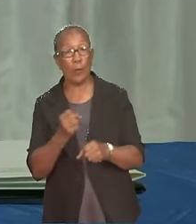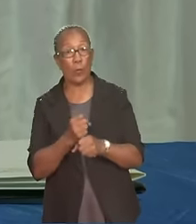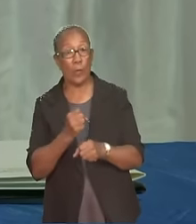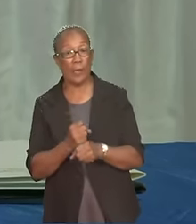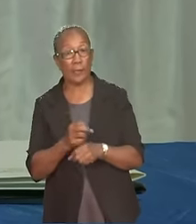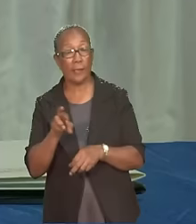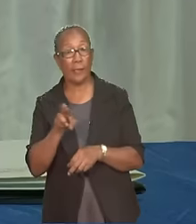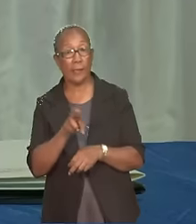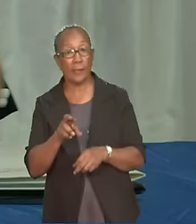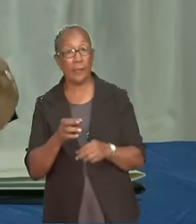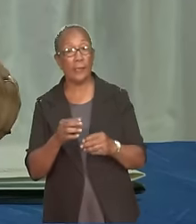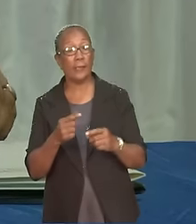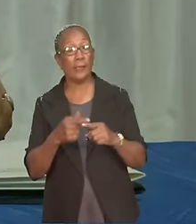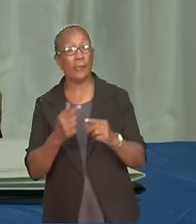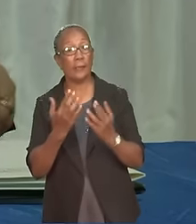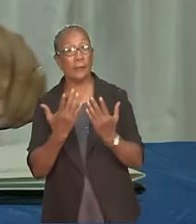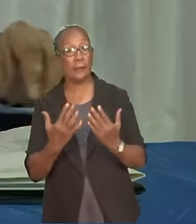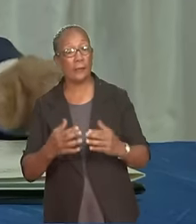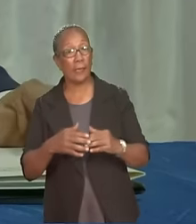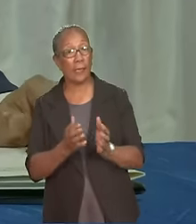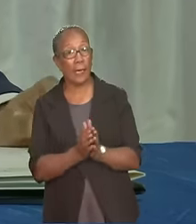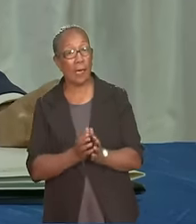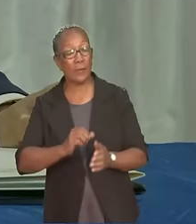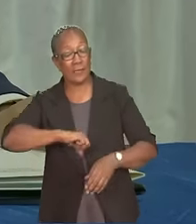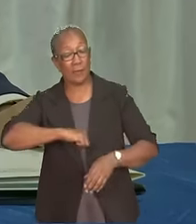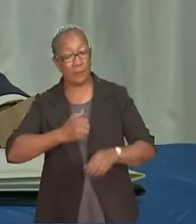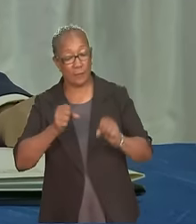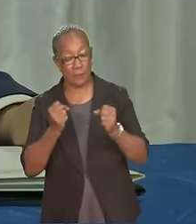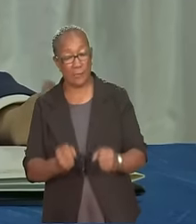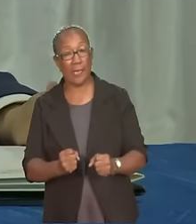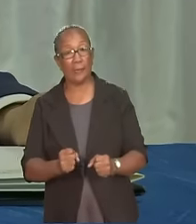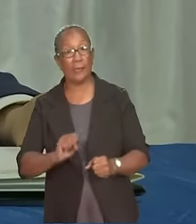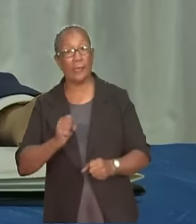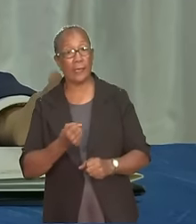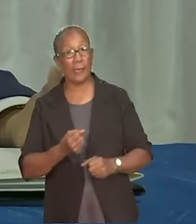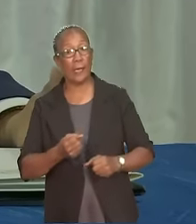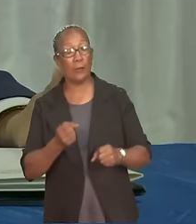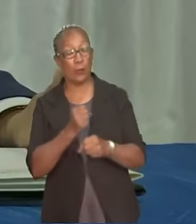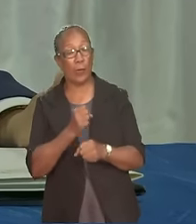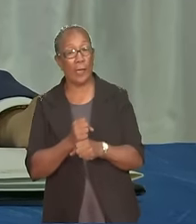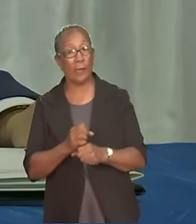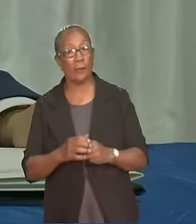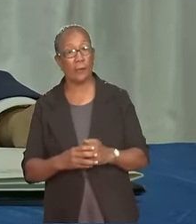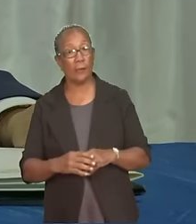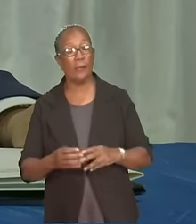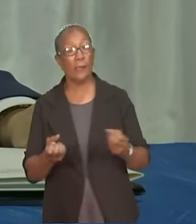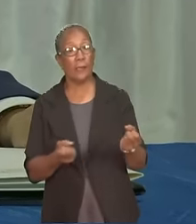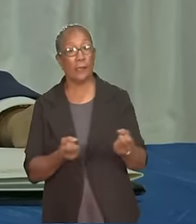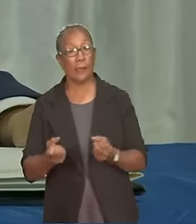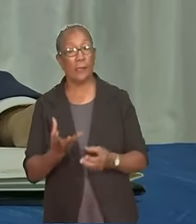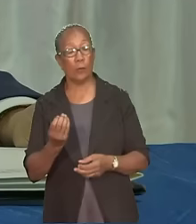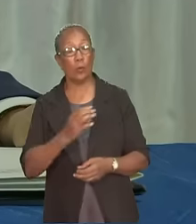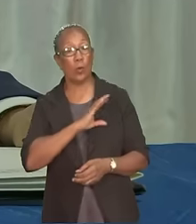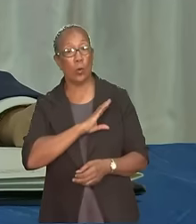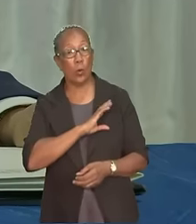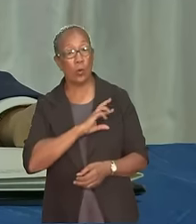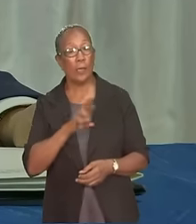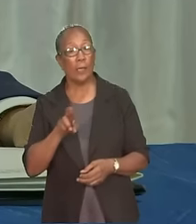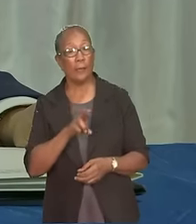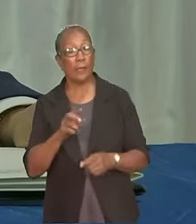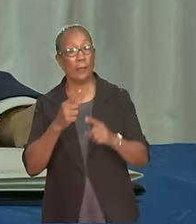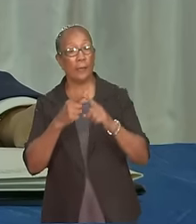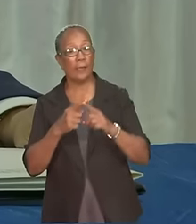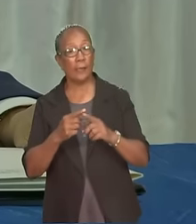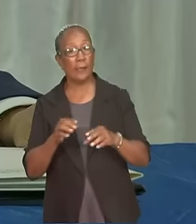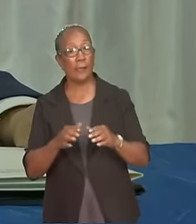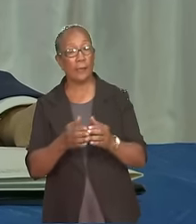zoveel mogelijk zelfstandig kan functioneren. Wij als regering willen ook dat de Rekenkamer in alle